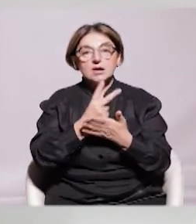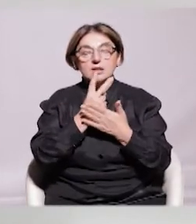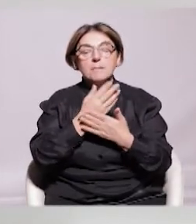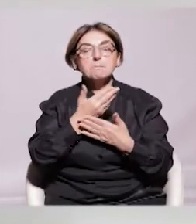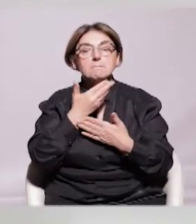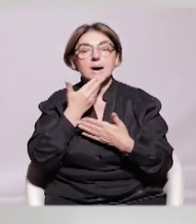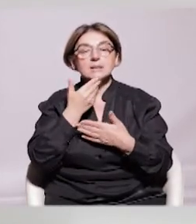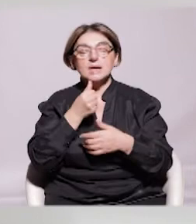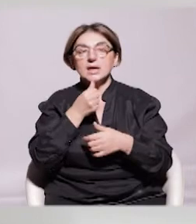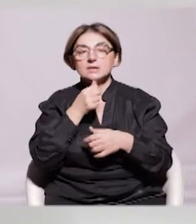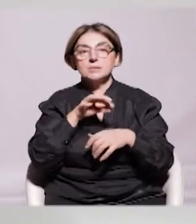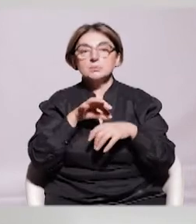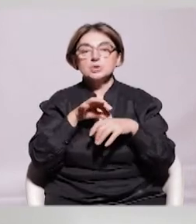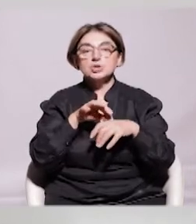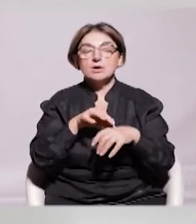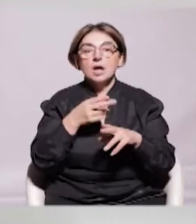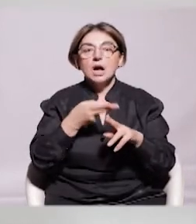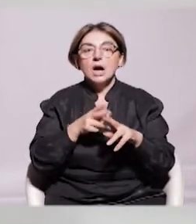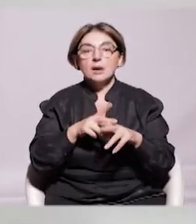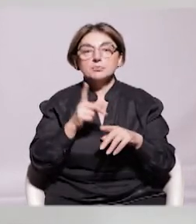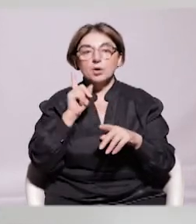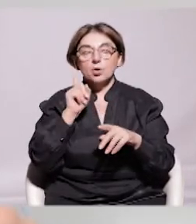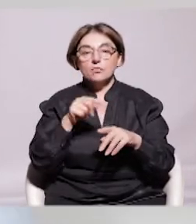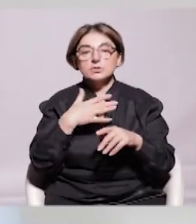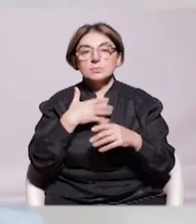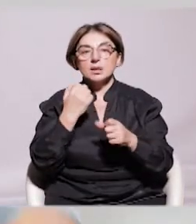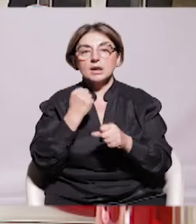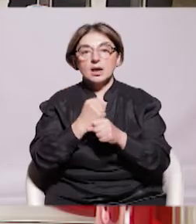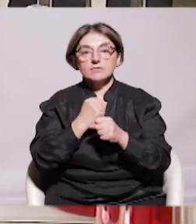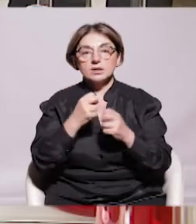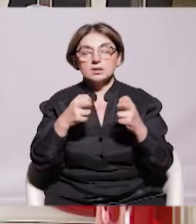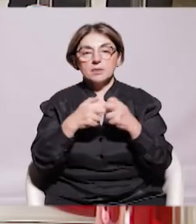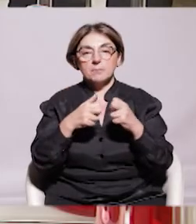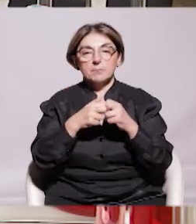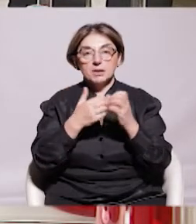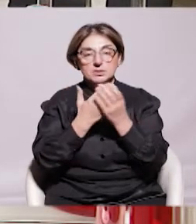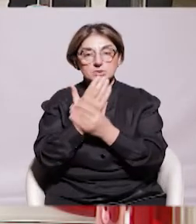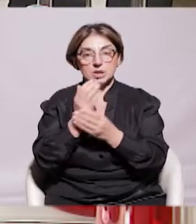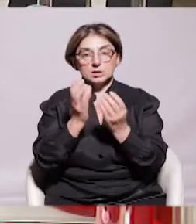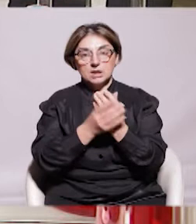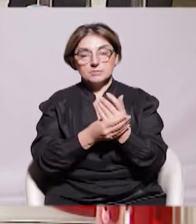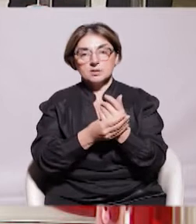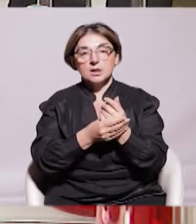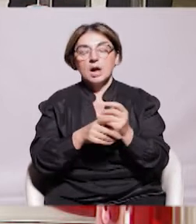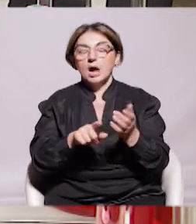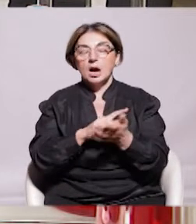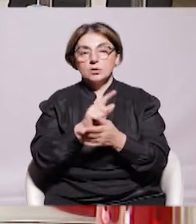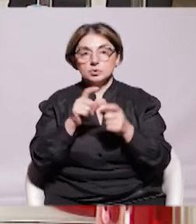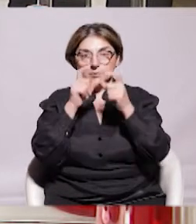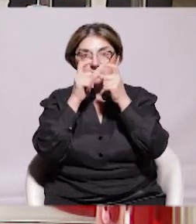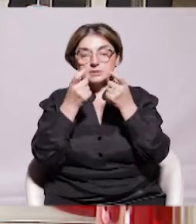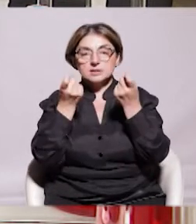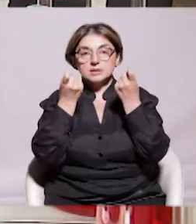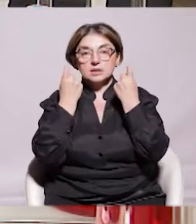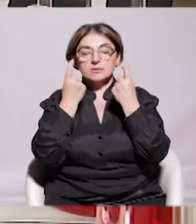ჩავატაროთ მარტივი ექსპერიმენტი. ამისათვის მე გავიკეთებ აუცილებლად ხელთათმანებს და